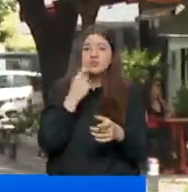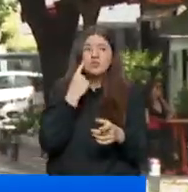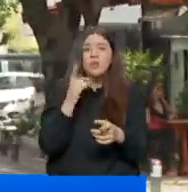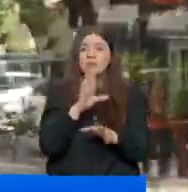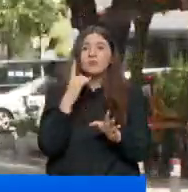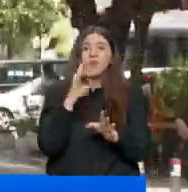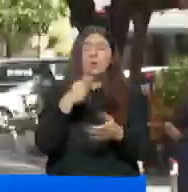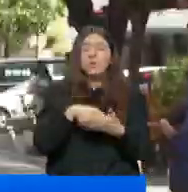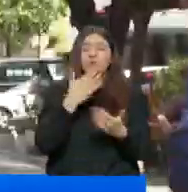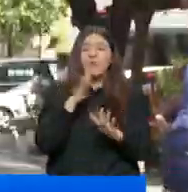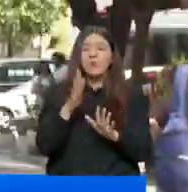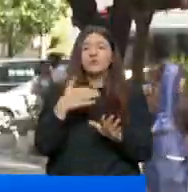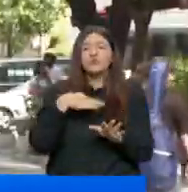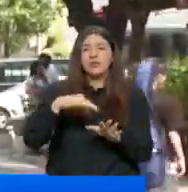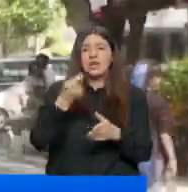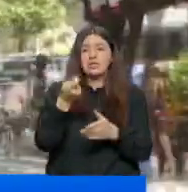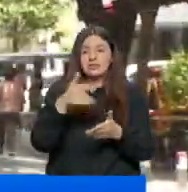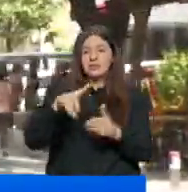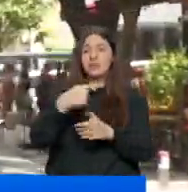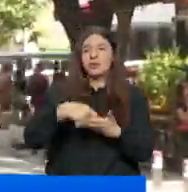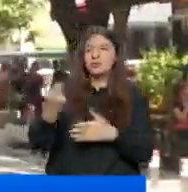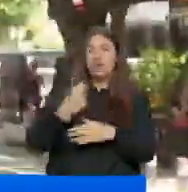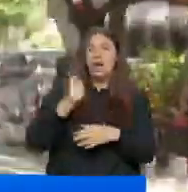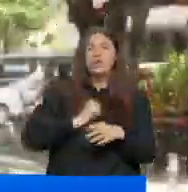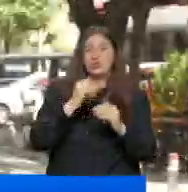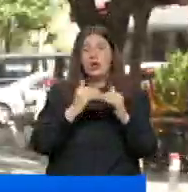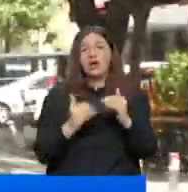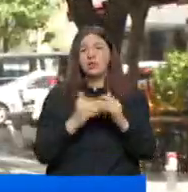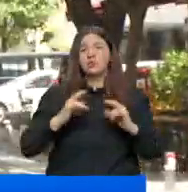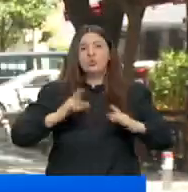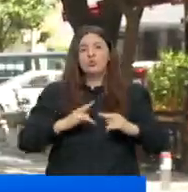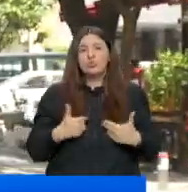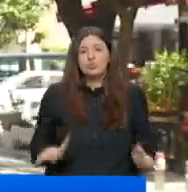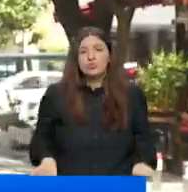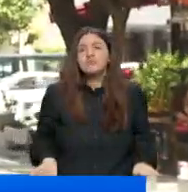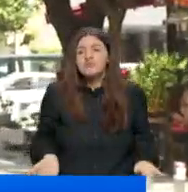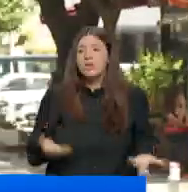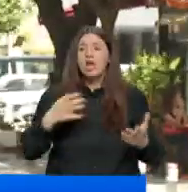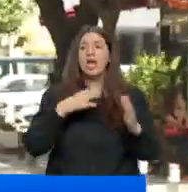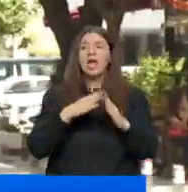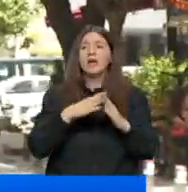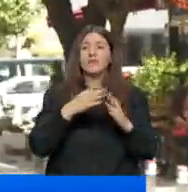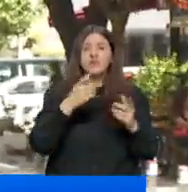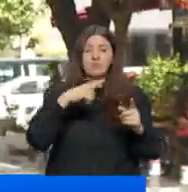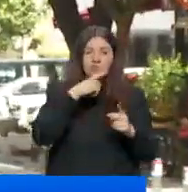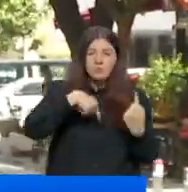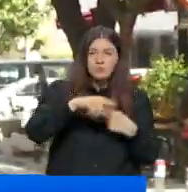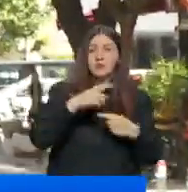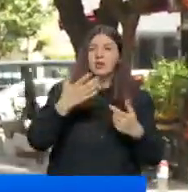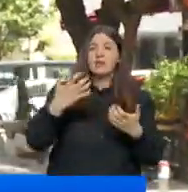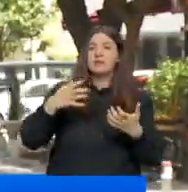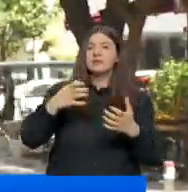böyle bir maaş yok. Ben şu anda işte işsizlik maaşı alıyorum. Asgari ücretin altında. Huzursuzuz. Hem kendimiz zorlanıyoruz hem çevremizdeki